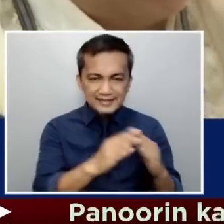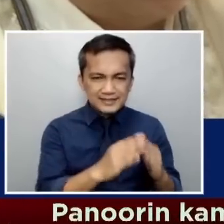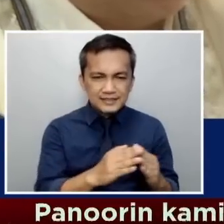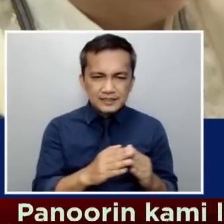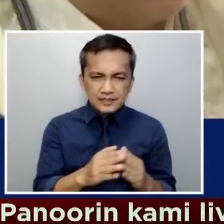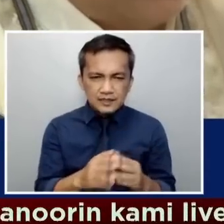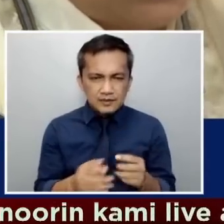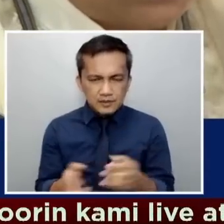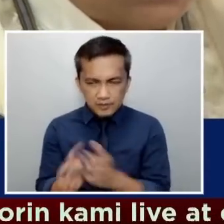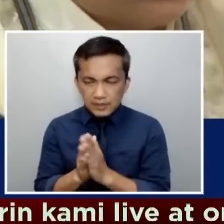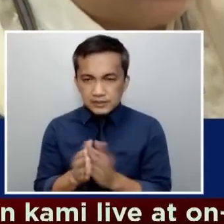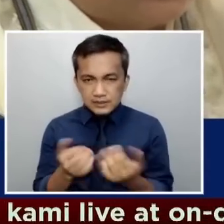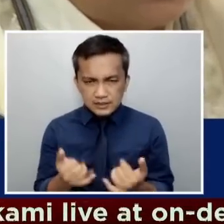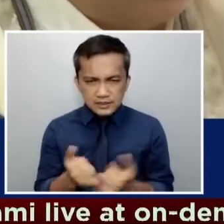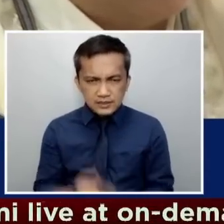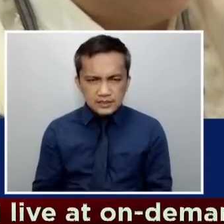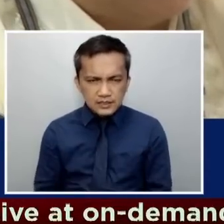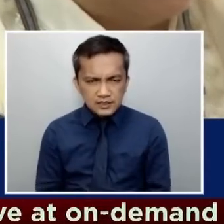kanila ng